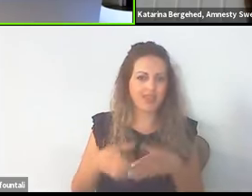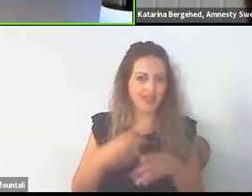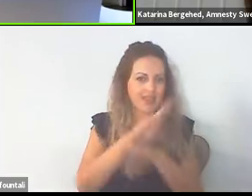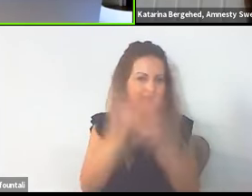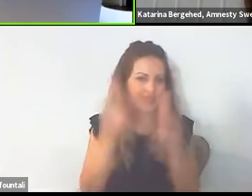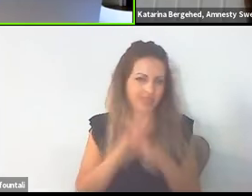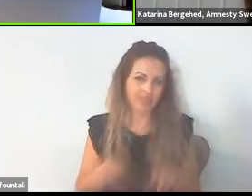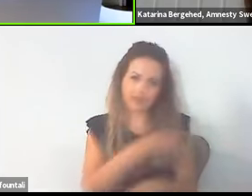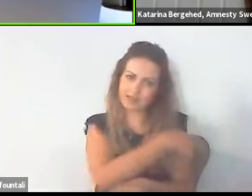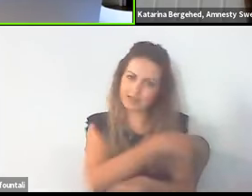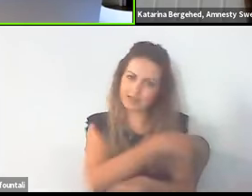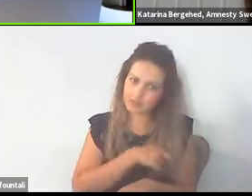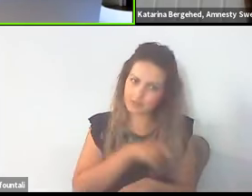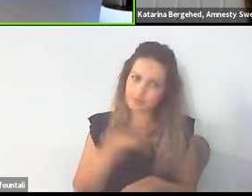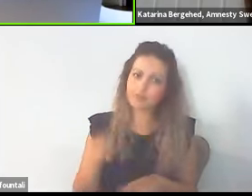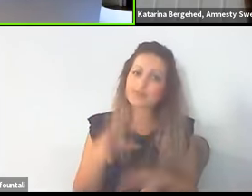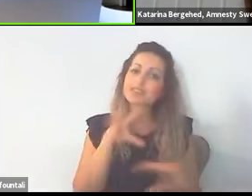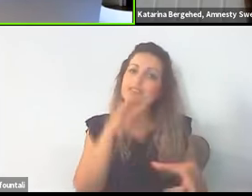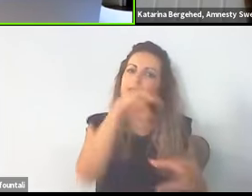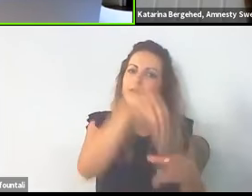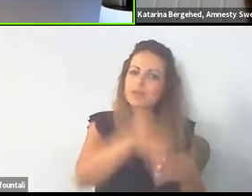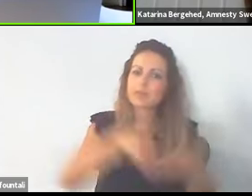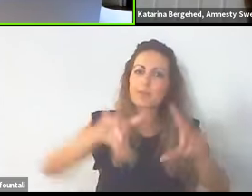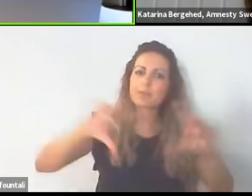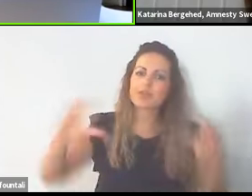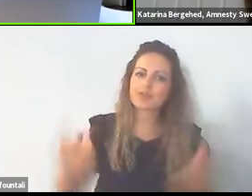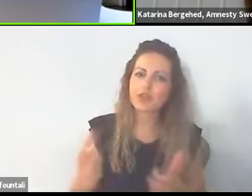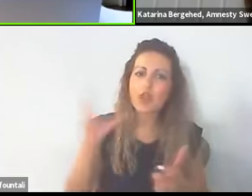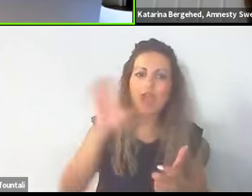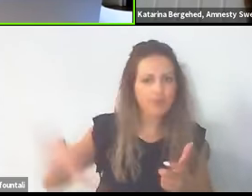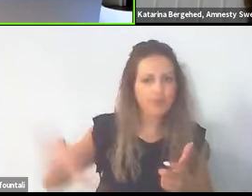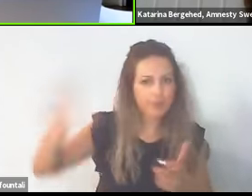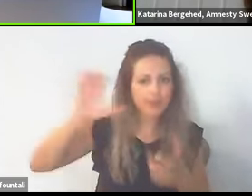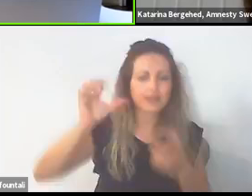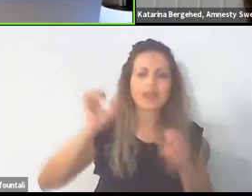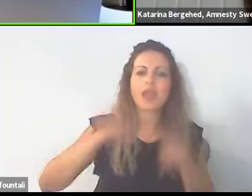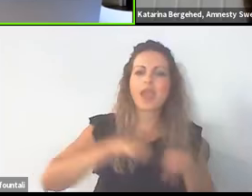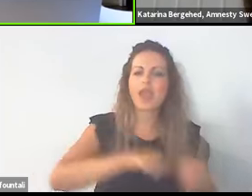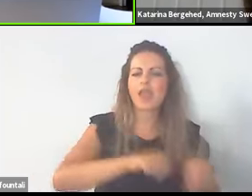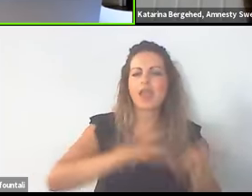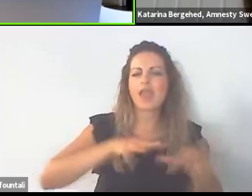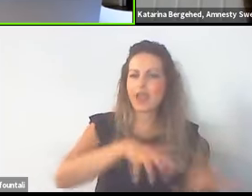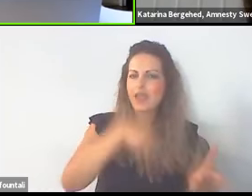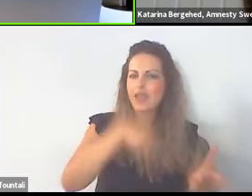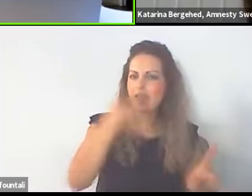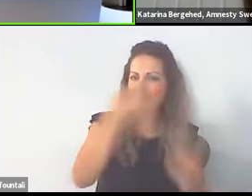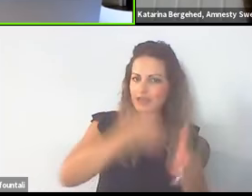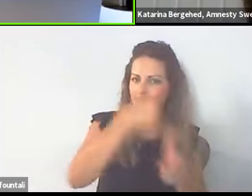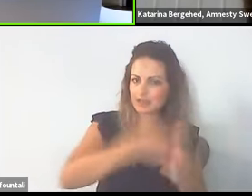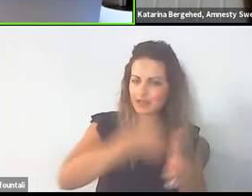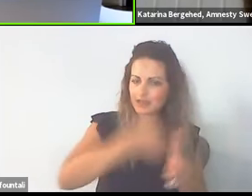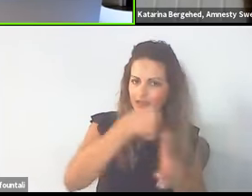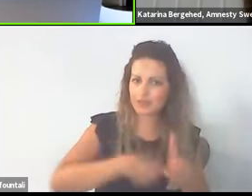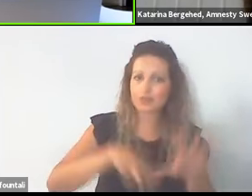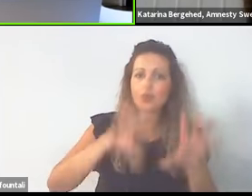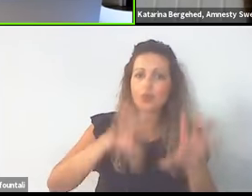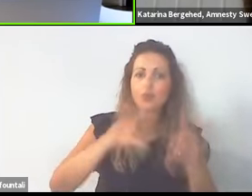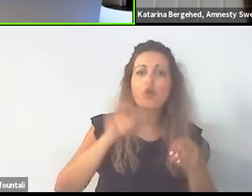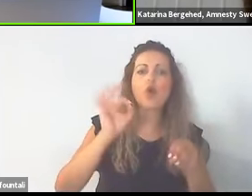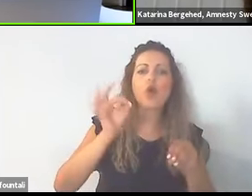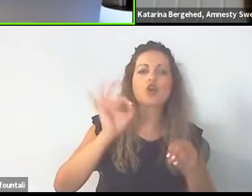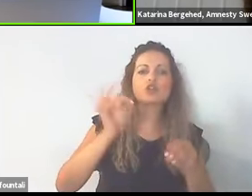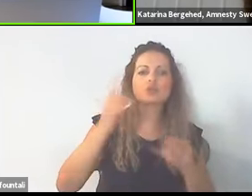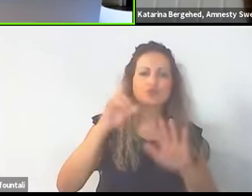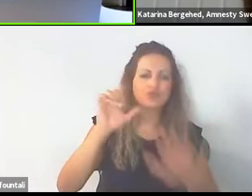στην περιφερειακή ευρωπαϊκή εκστρατεία της Διεθνούς Αμνηστίας ενάντια στον ορισμό του βιασμού,